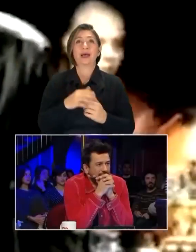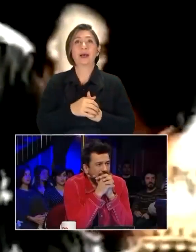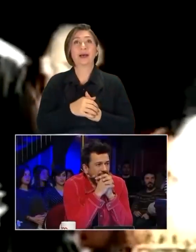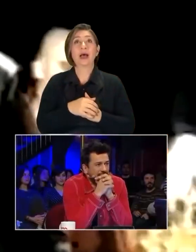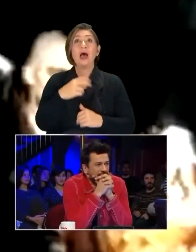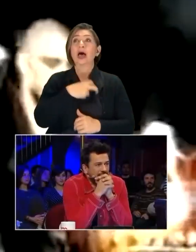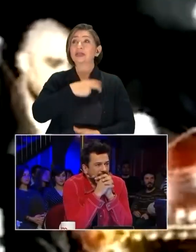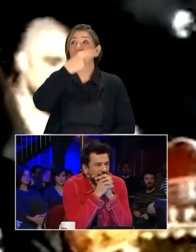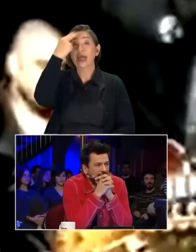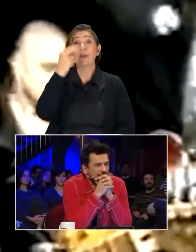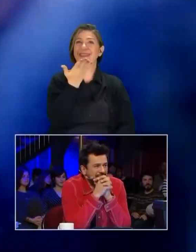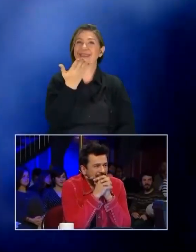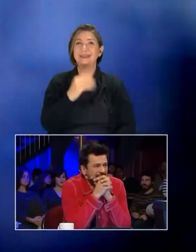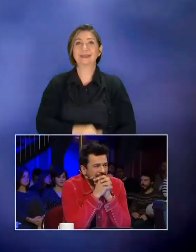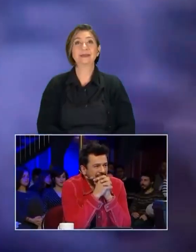görelim